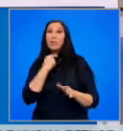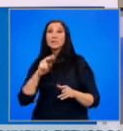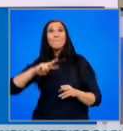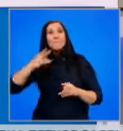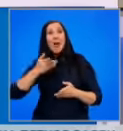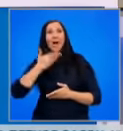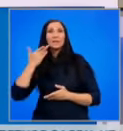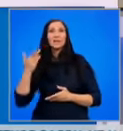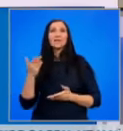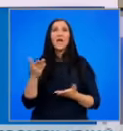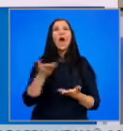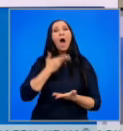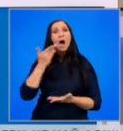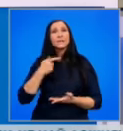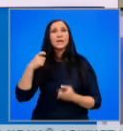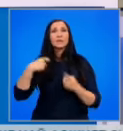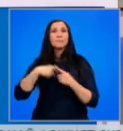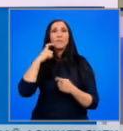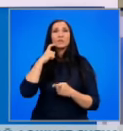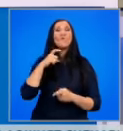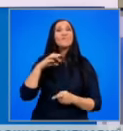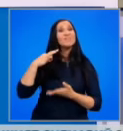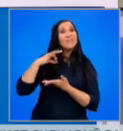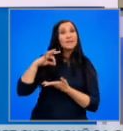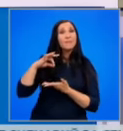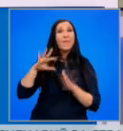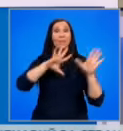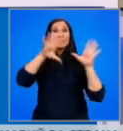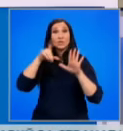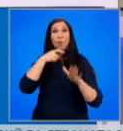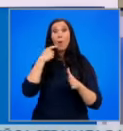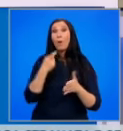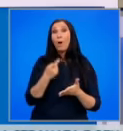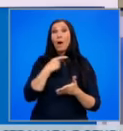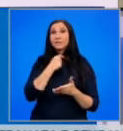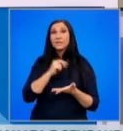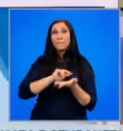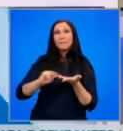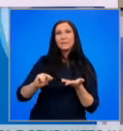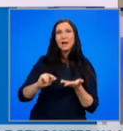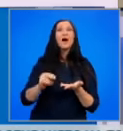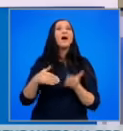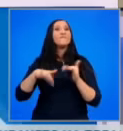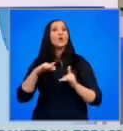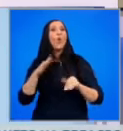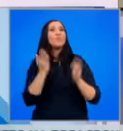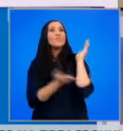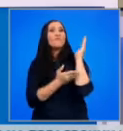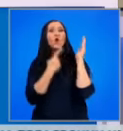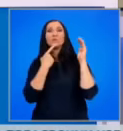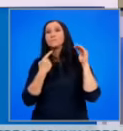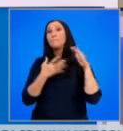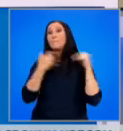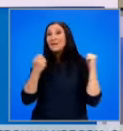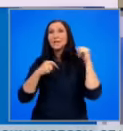на Красимир Бачков «Талисман», а десетокласниците писаха резюме върху «Дърво без корен» на Николай Хайтов. За втора поредна